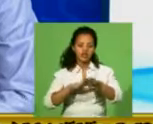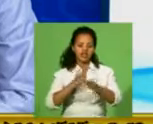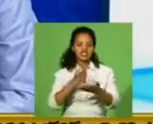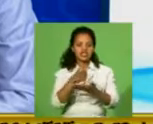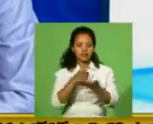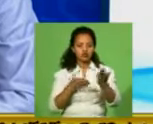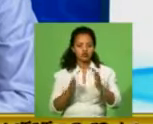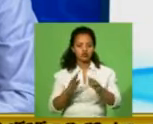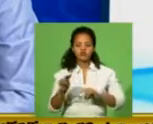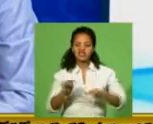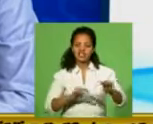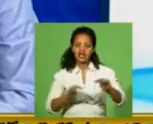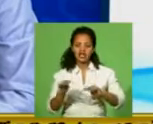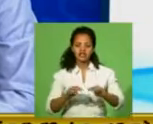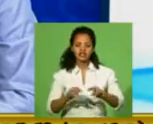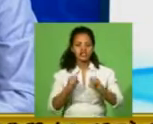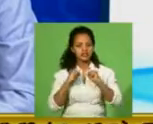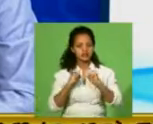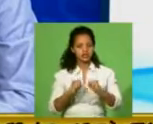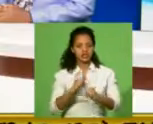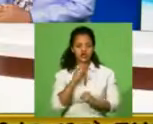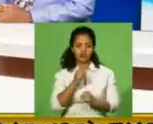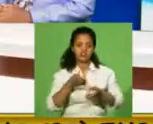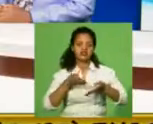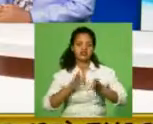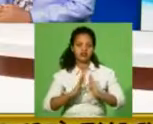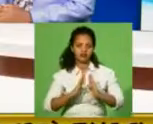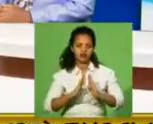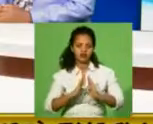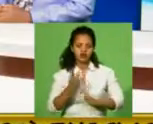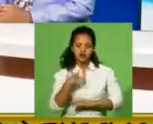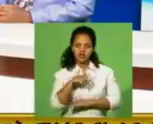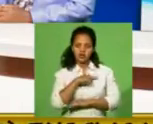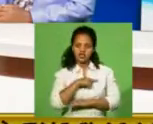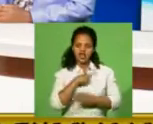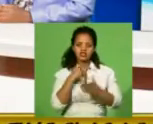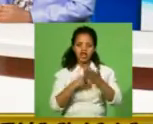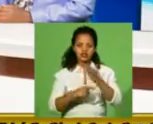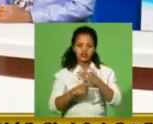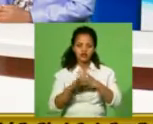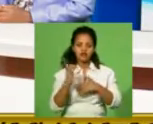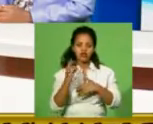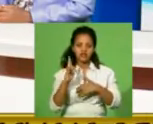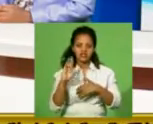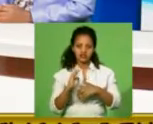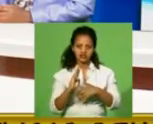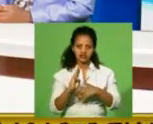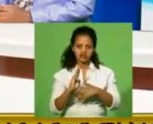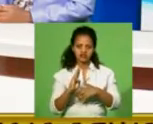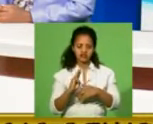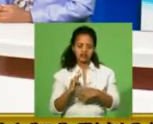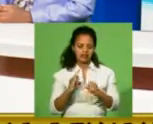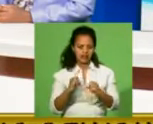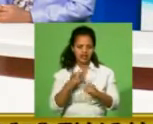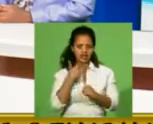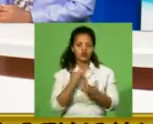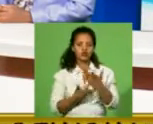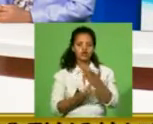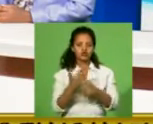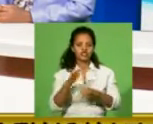ሆኖ መንቀሳቀስ እንደሚቻል ነው የተፈቀደው። በእኛ ታስክ ፎርስ ደረጃ እንግዲህ ጠንከር ያሉ